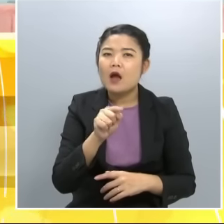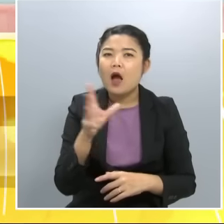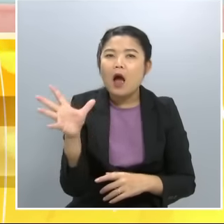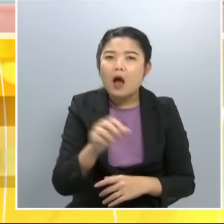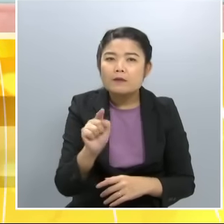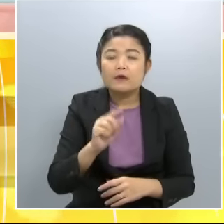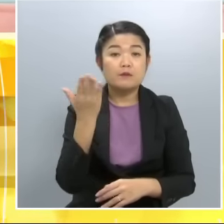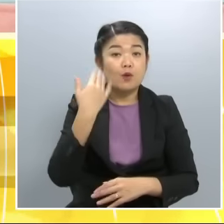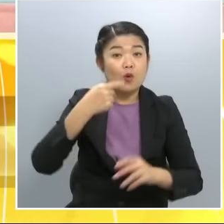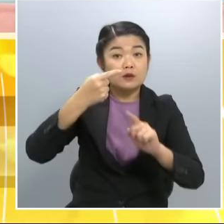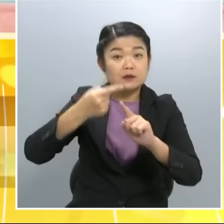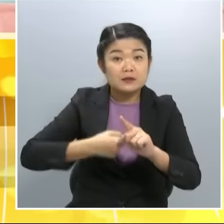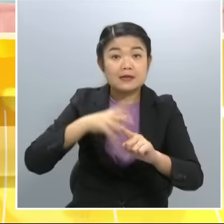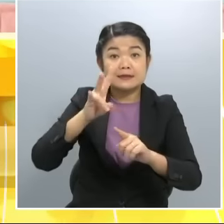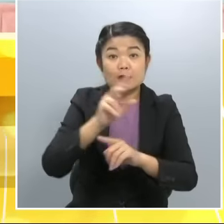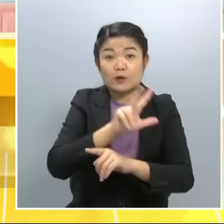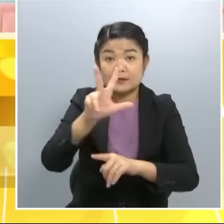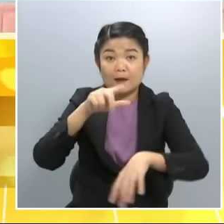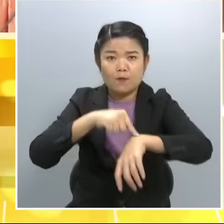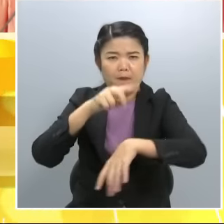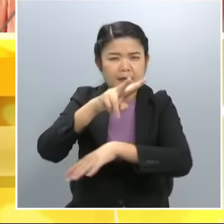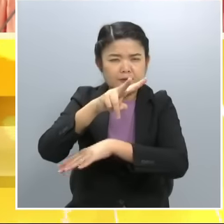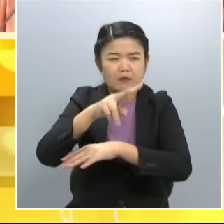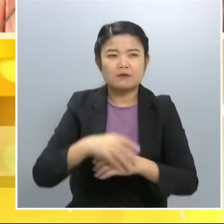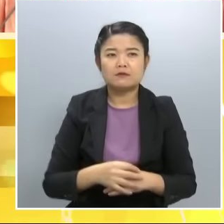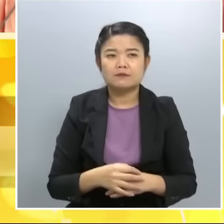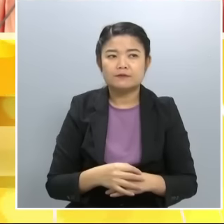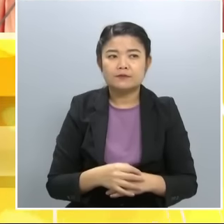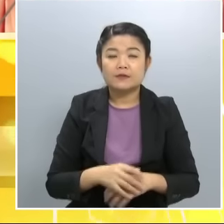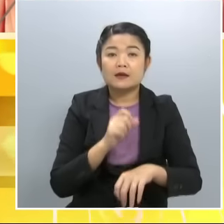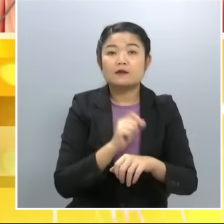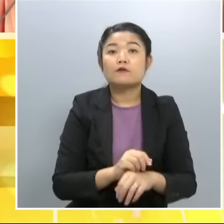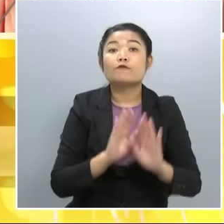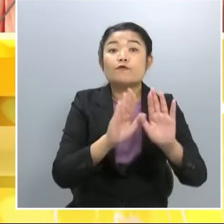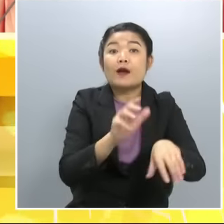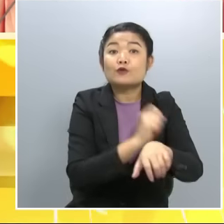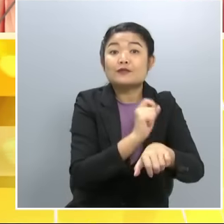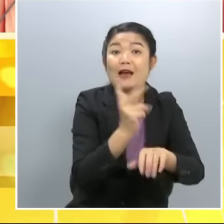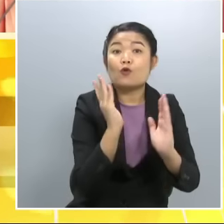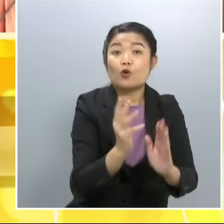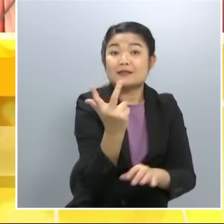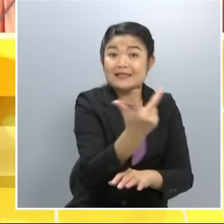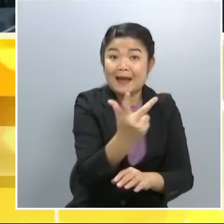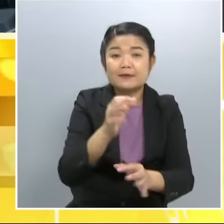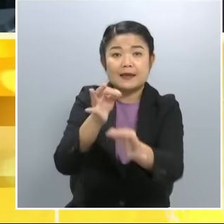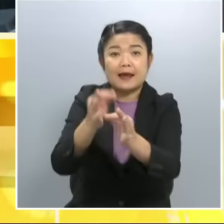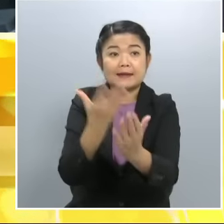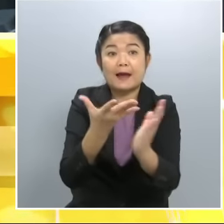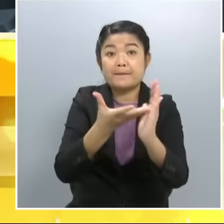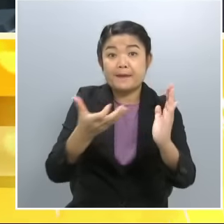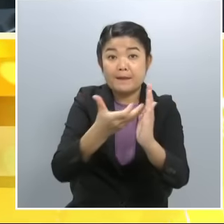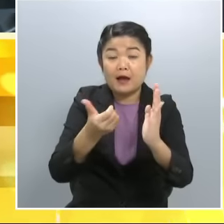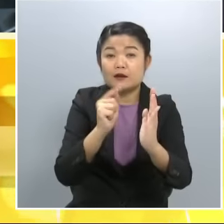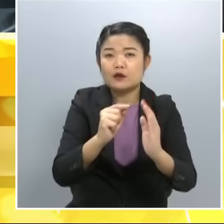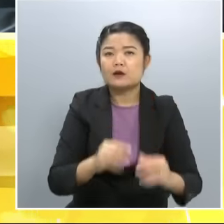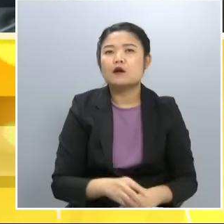มาวันที่ 3 14:00นใช่มั้ยผู้เสียหายมอบให้ลูกจ้าง 3คนไปเบิกเงินธนาคารธนาคารแรกคือธนาคารกรุงเทพฯ